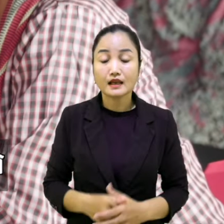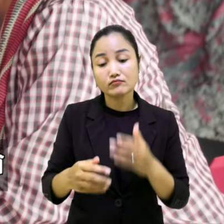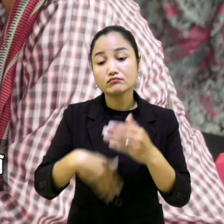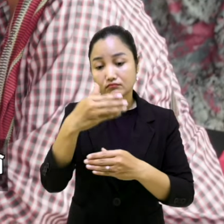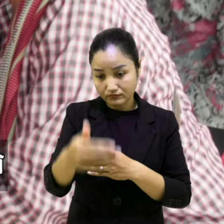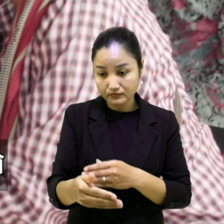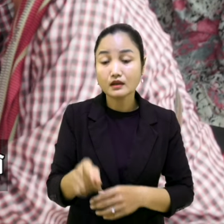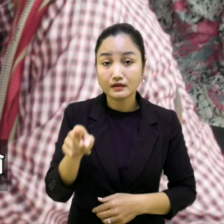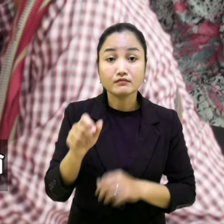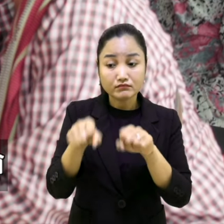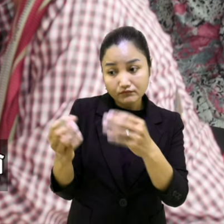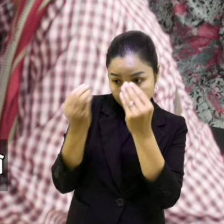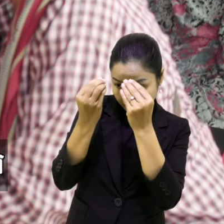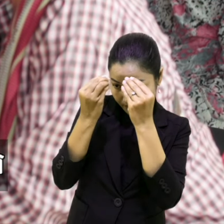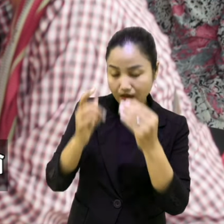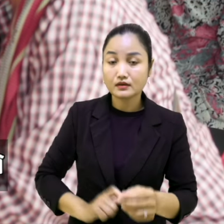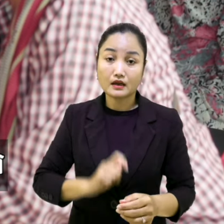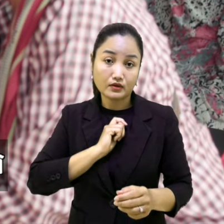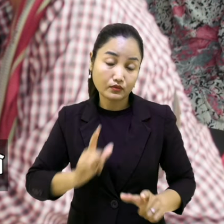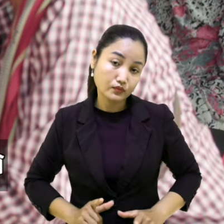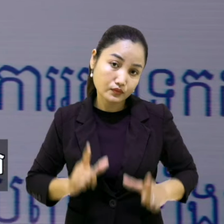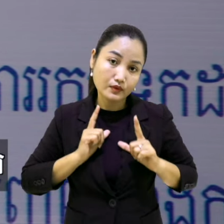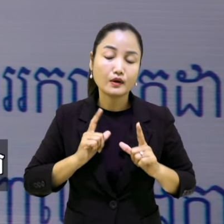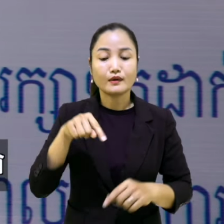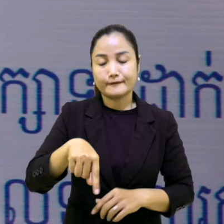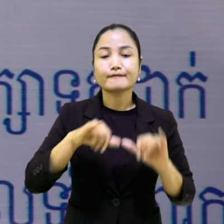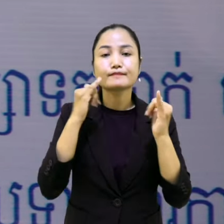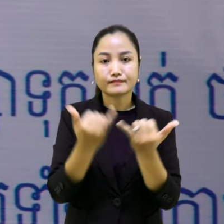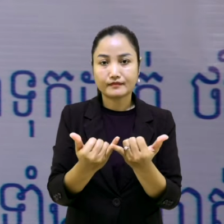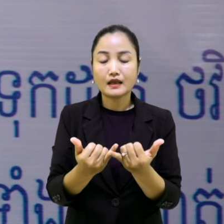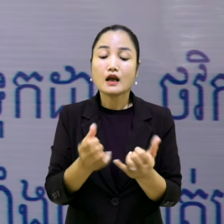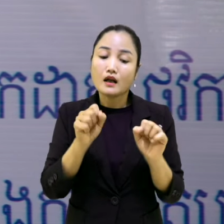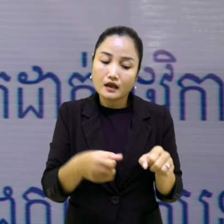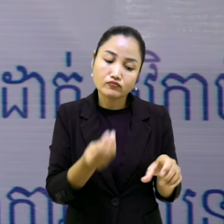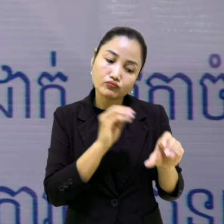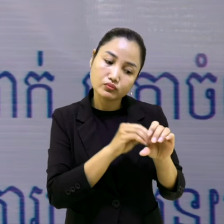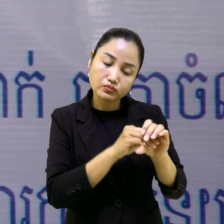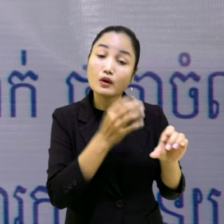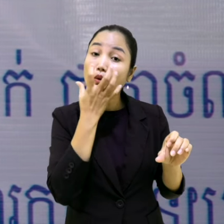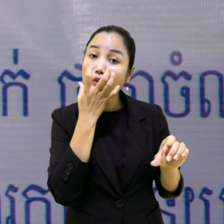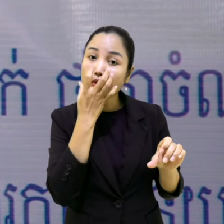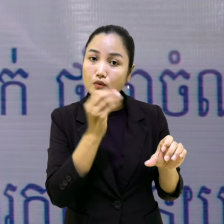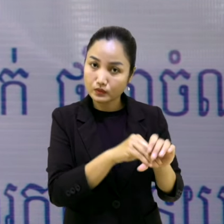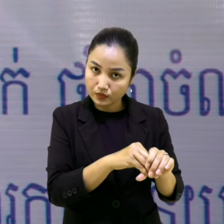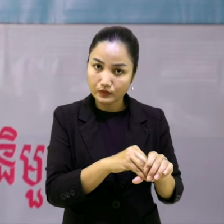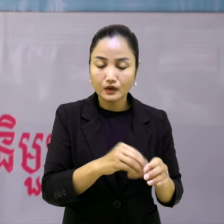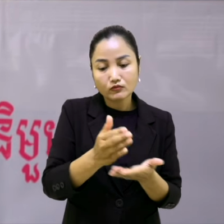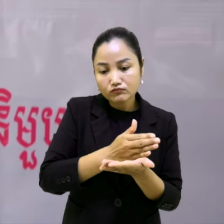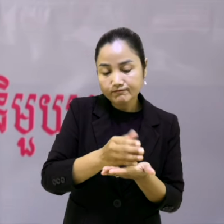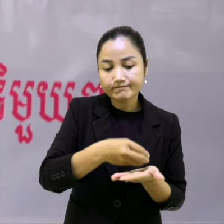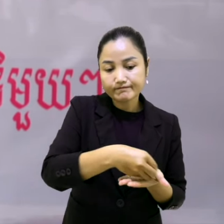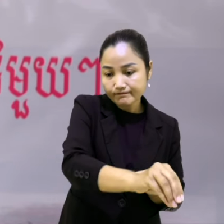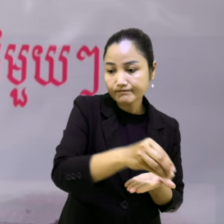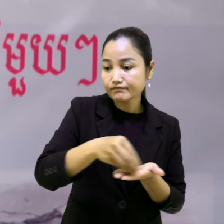cao bì nâng cái ôi dương riêng chè bằng nâng chữ vịt nâng không công cụ xà hay nâng ca chè hình xóm phra chùm nai chùm